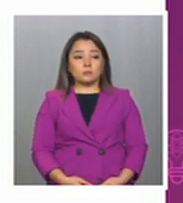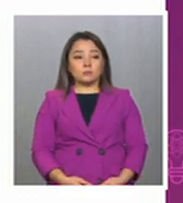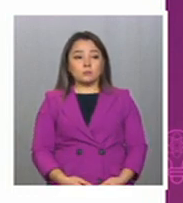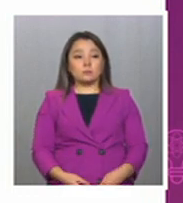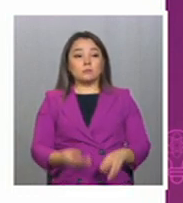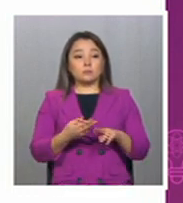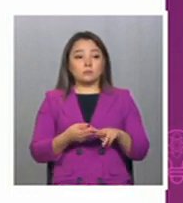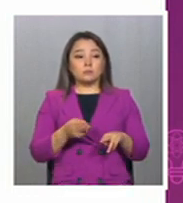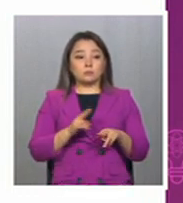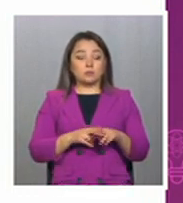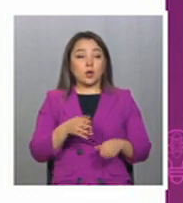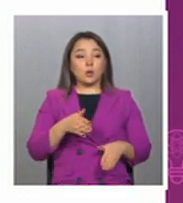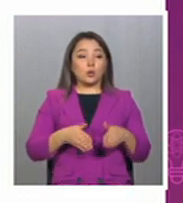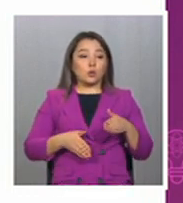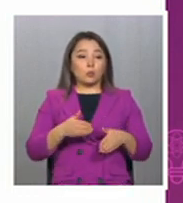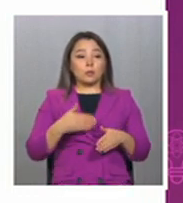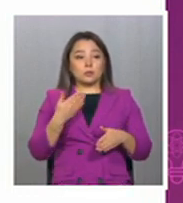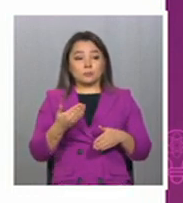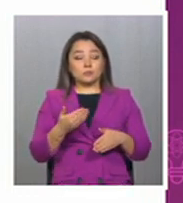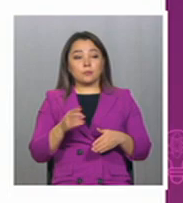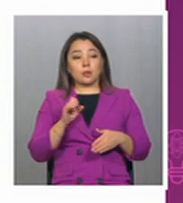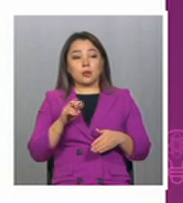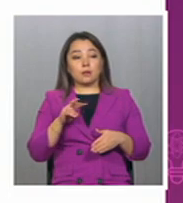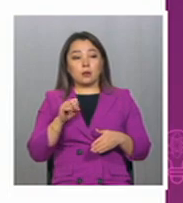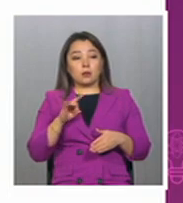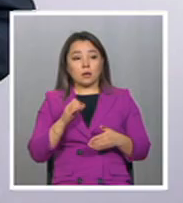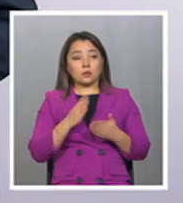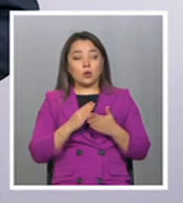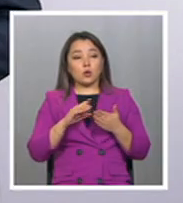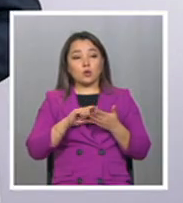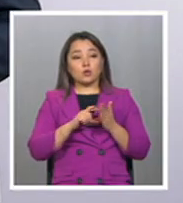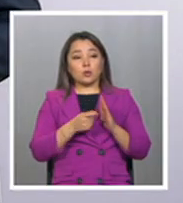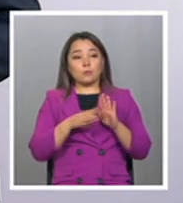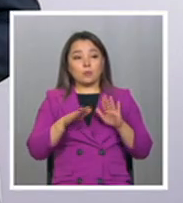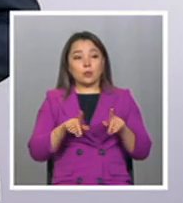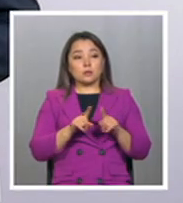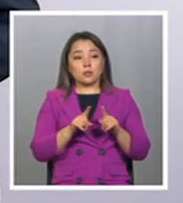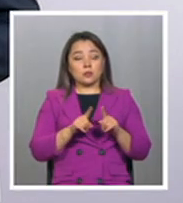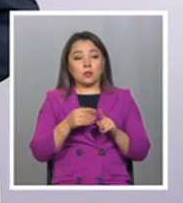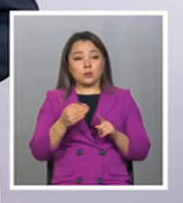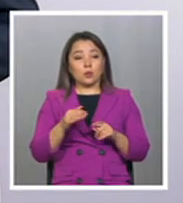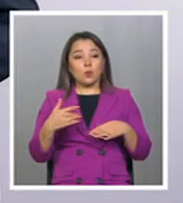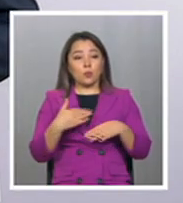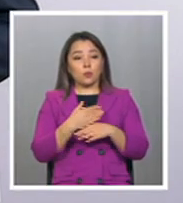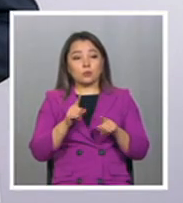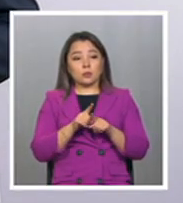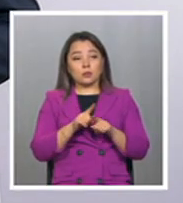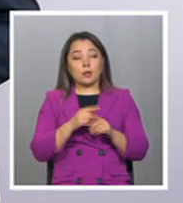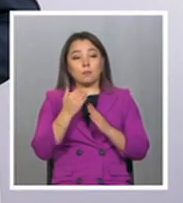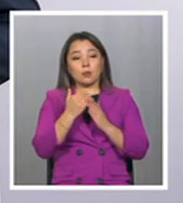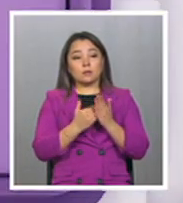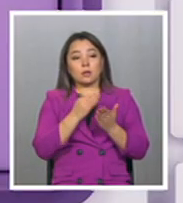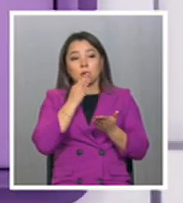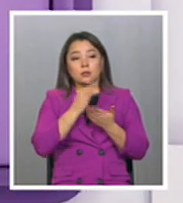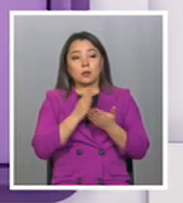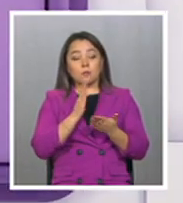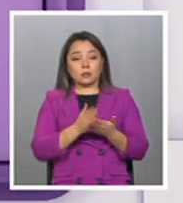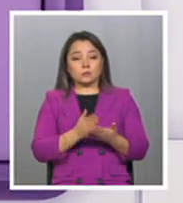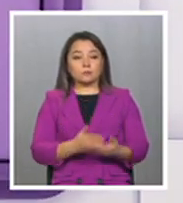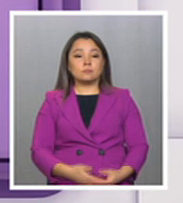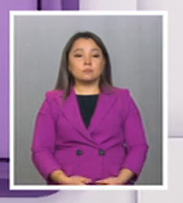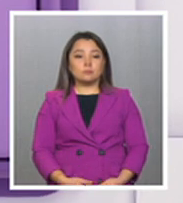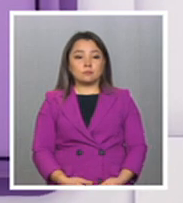Енді роботты балара ұясының пішінде етіп қозғалатындай бағдарлама жасайық.